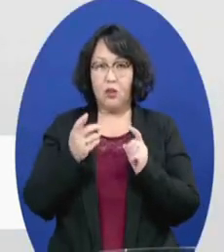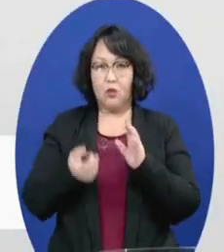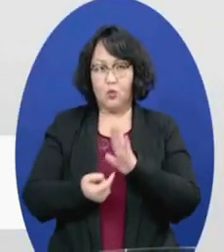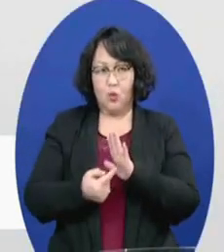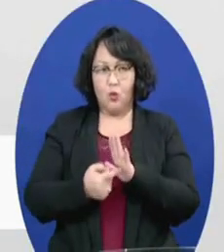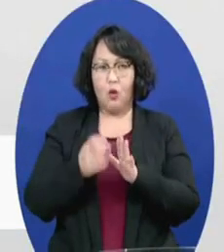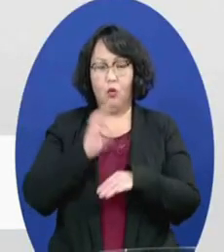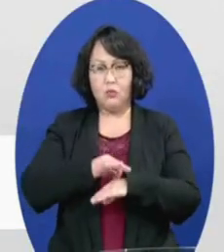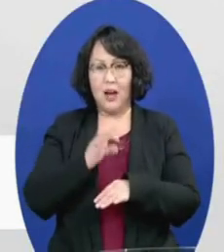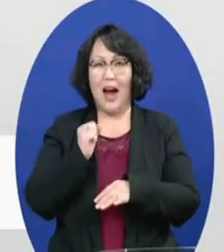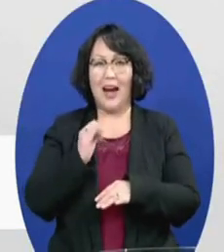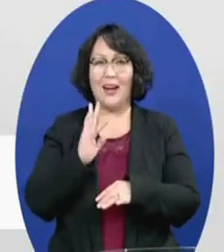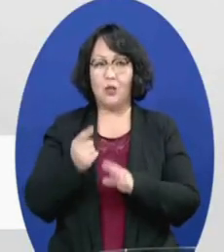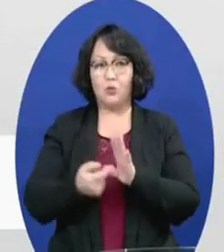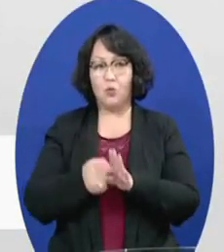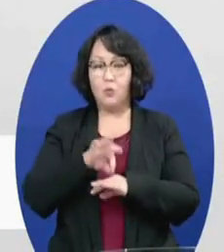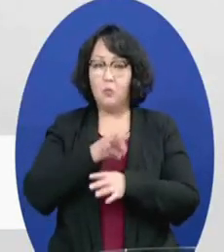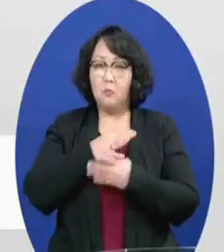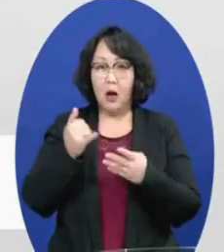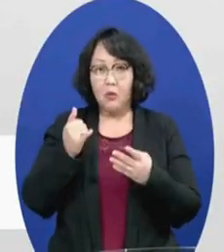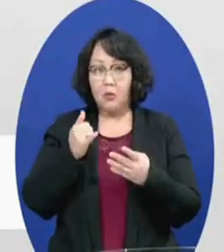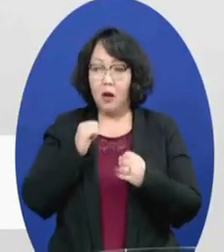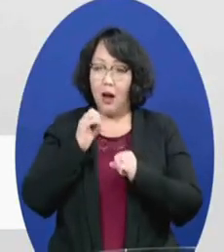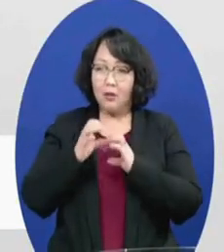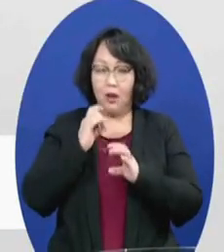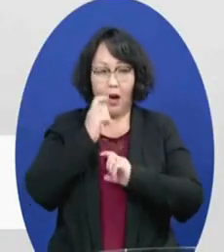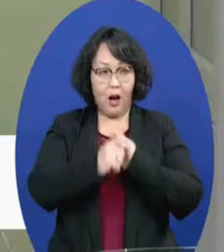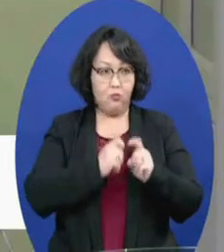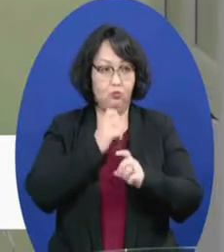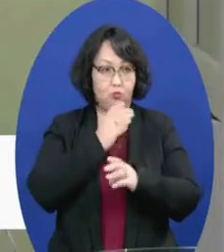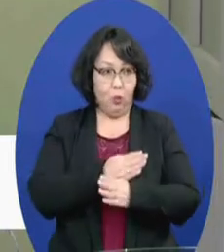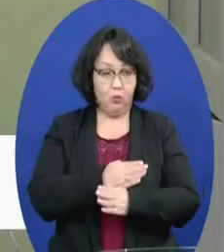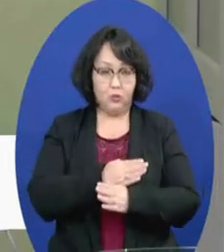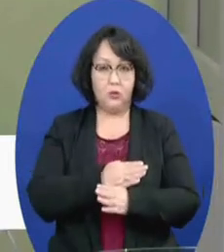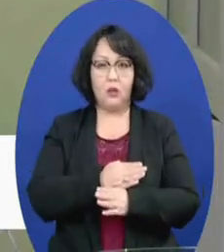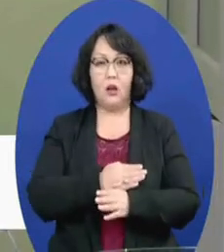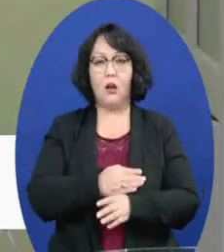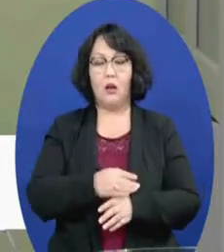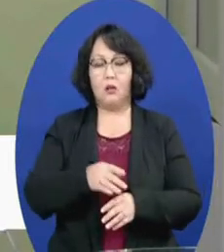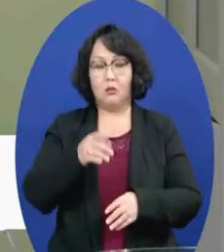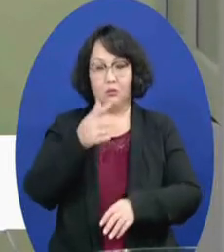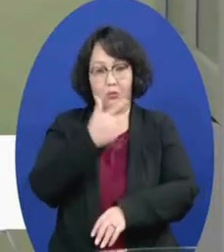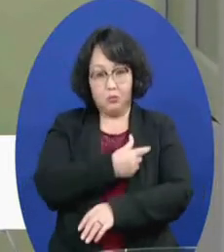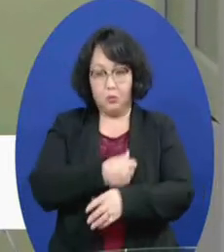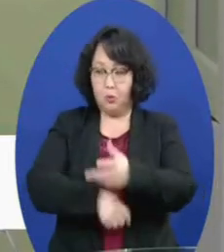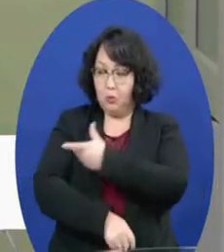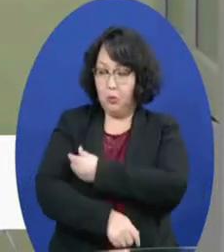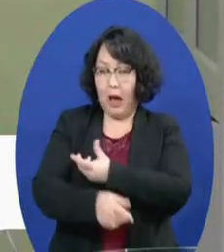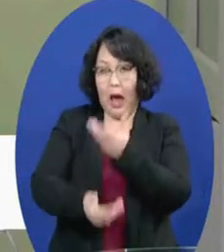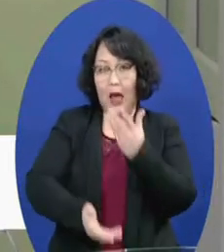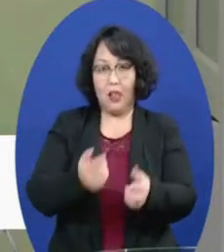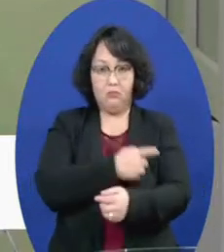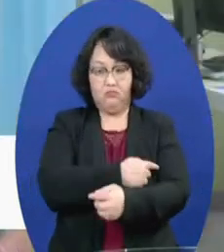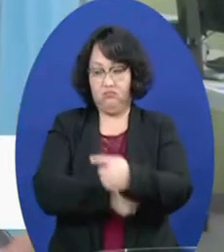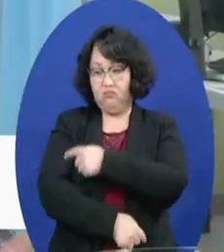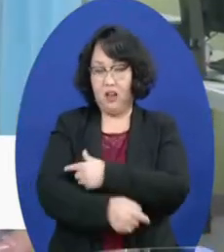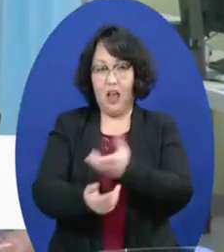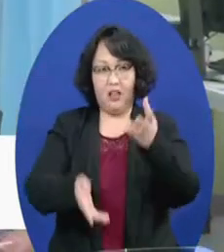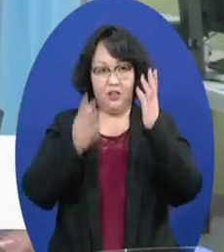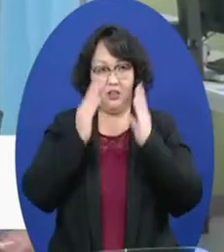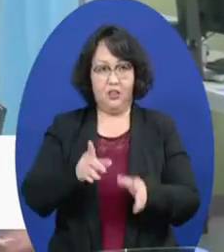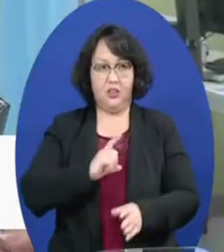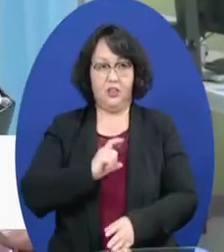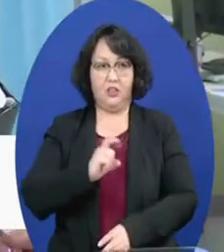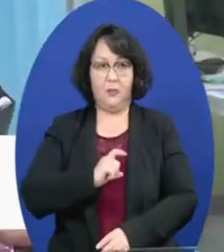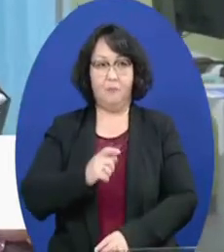хэлж ковидын асуумж бөгөлнө. Дараа нь дархлаач жуулалтын эмчид бүртгүүлж аль гартаа тариулах эсгийн шийдэх дараалалтай юм байна.